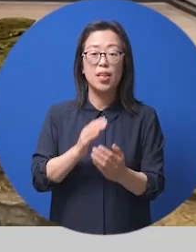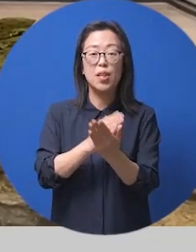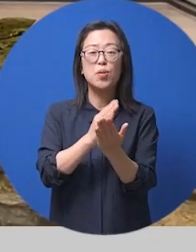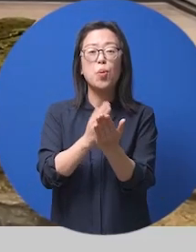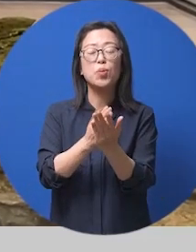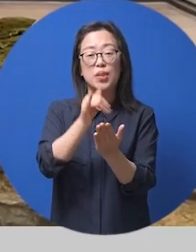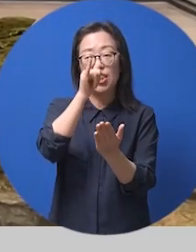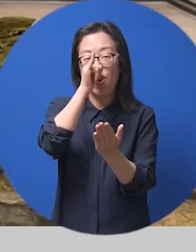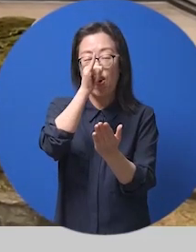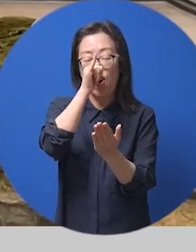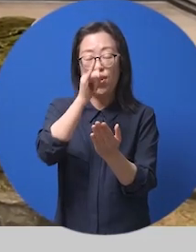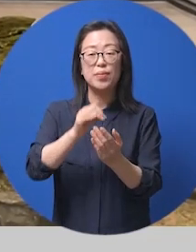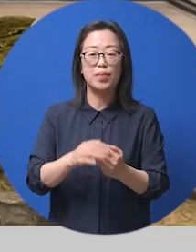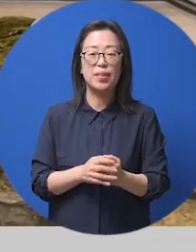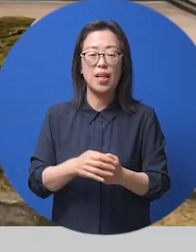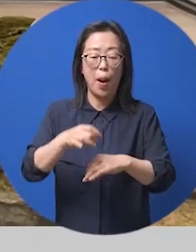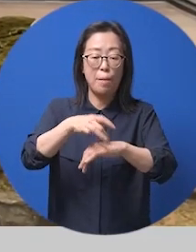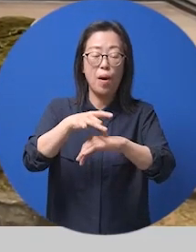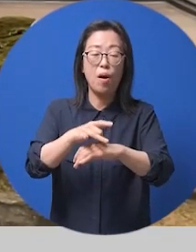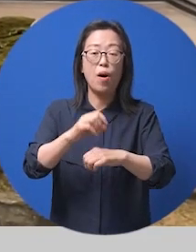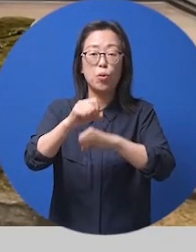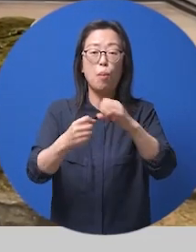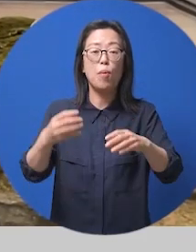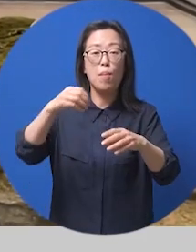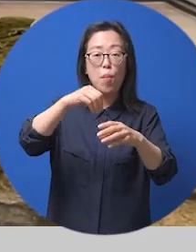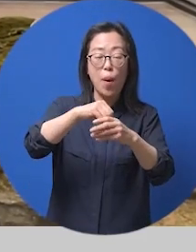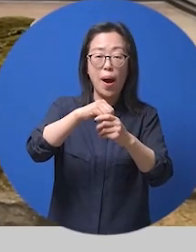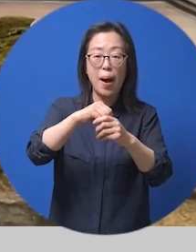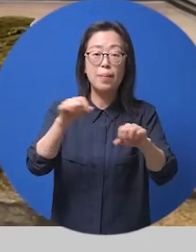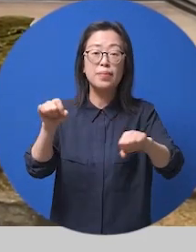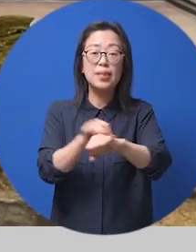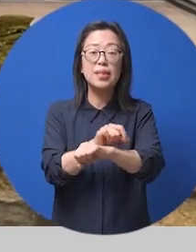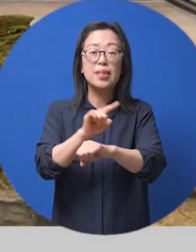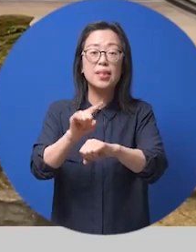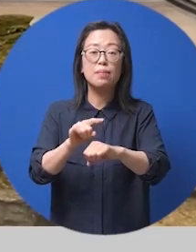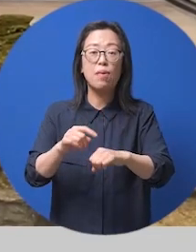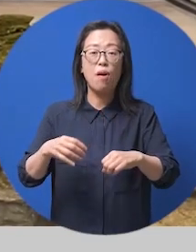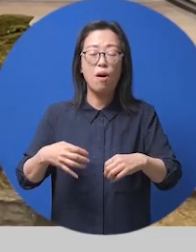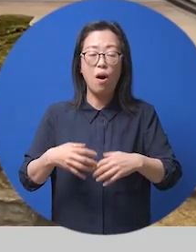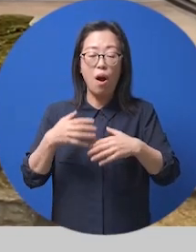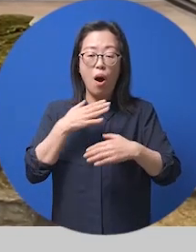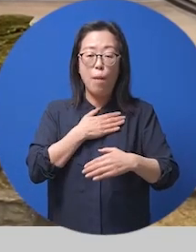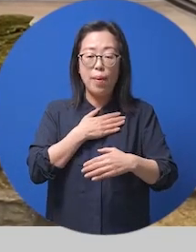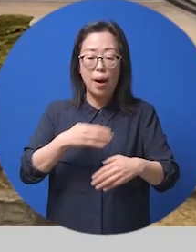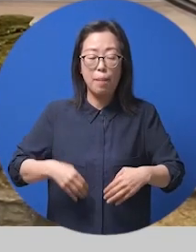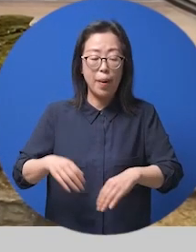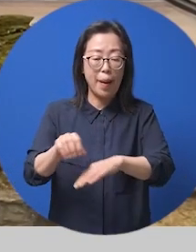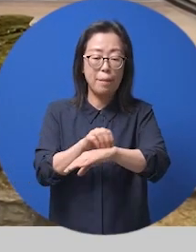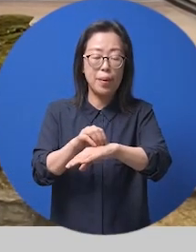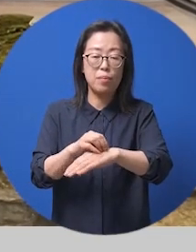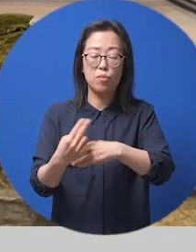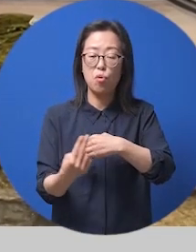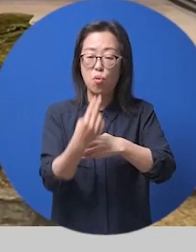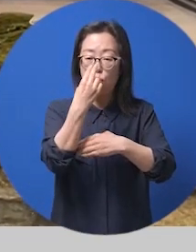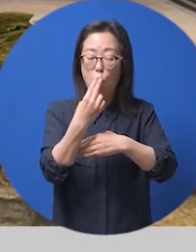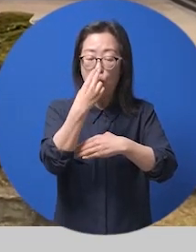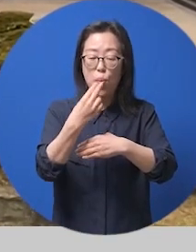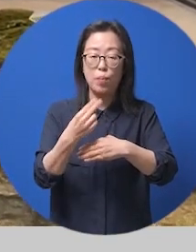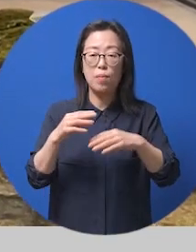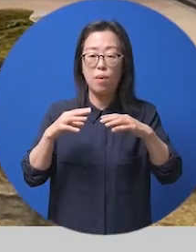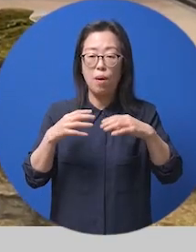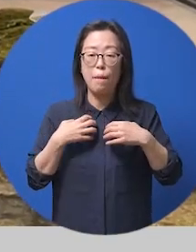양서류도 파충류와 마찬가지로 척추동물에 속하고 이들의 특징은 허파 이외에도 피부를 통해서 호흡할 수 있다는